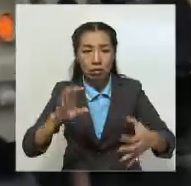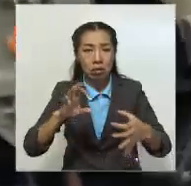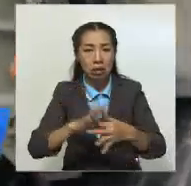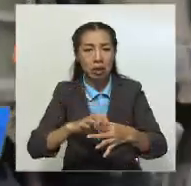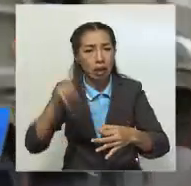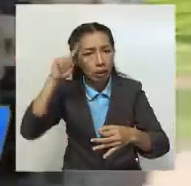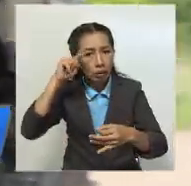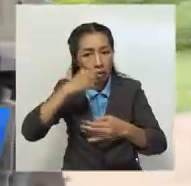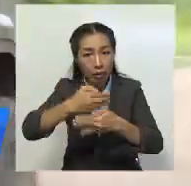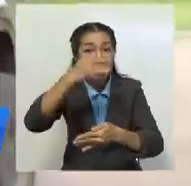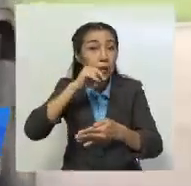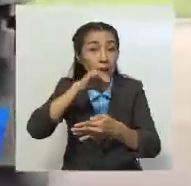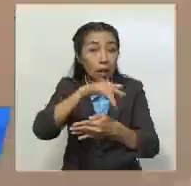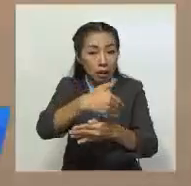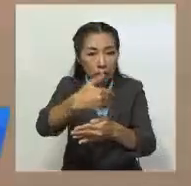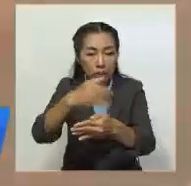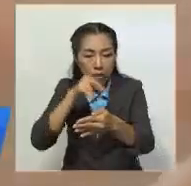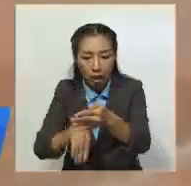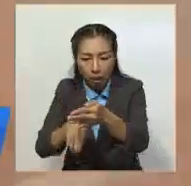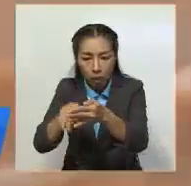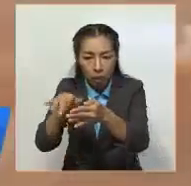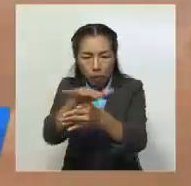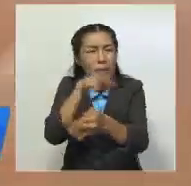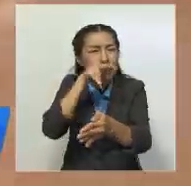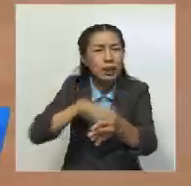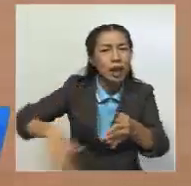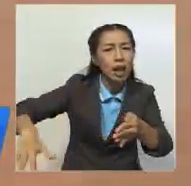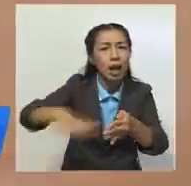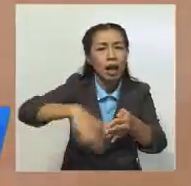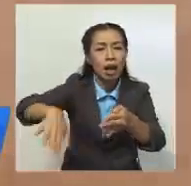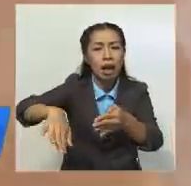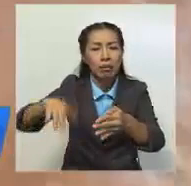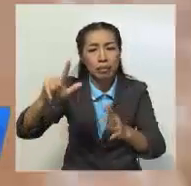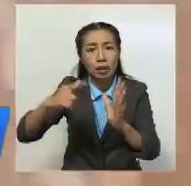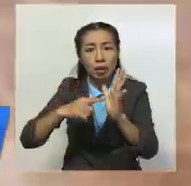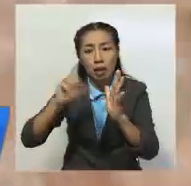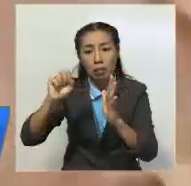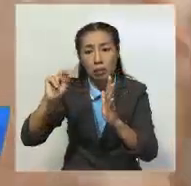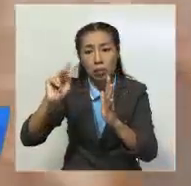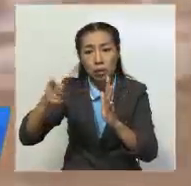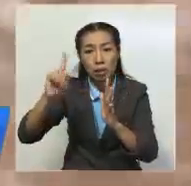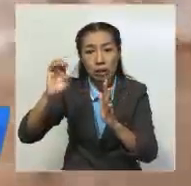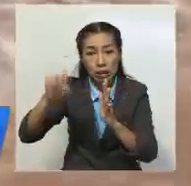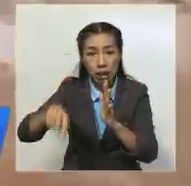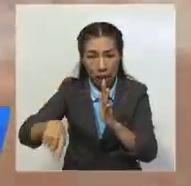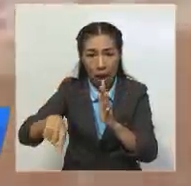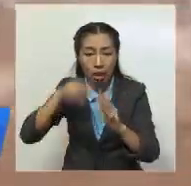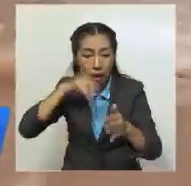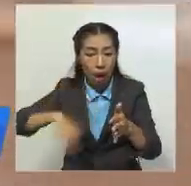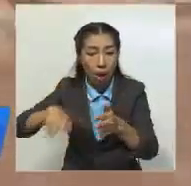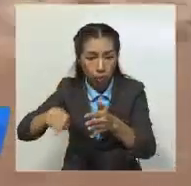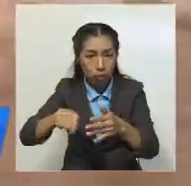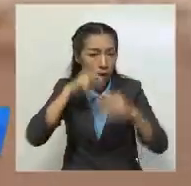ของน้ำที่ล้นสปิลเวย์จากอ่างเก็บน้ำกุดตาเพชรที่อำเภอลำสนธิอันนี้คือน้ำหนึ่งส่วนประกอบกับมวลน้